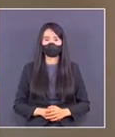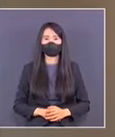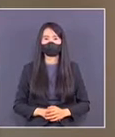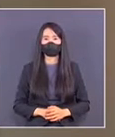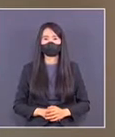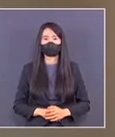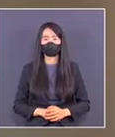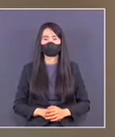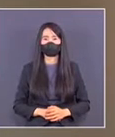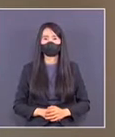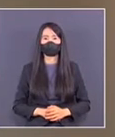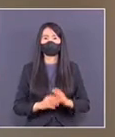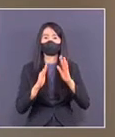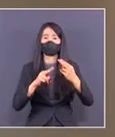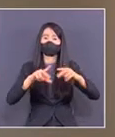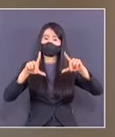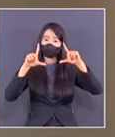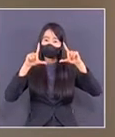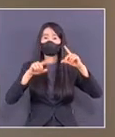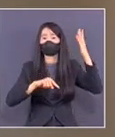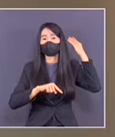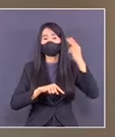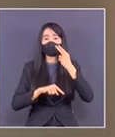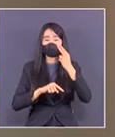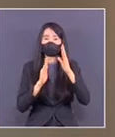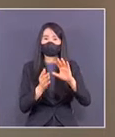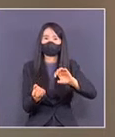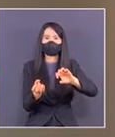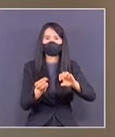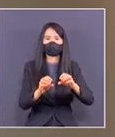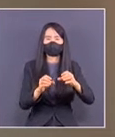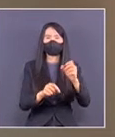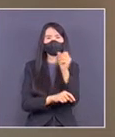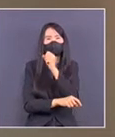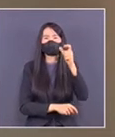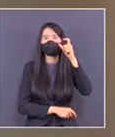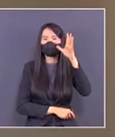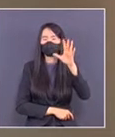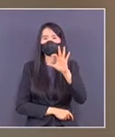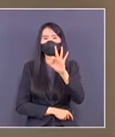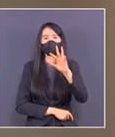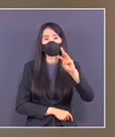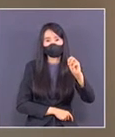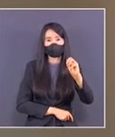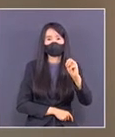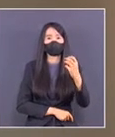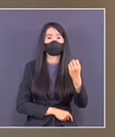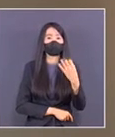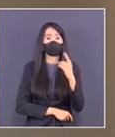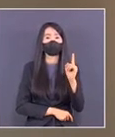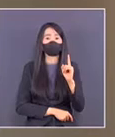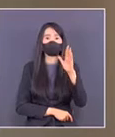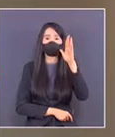สนักจัดรายการชื่อดังระดับตำนานผู้บุกเบิกคลื่นลูกทุ่ง FM เป้สุภวิทย์ได้แจ้งข่าวร้ายระบุ